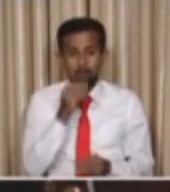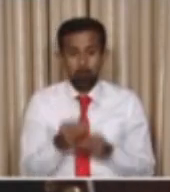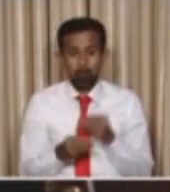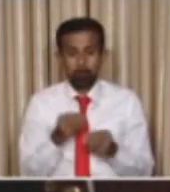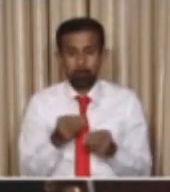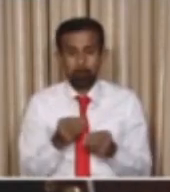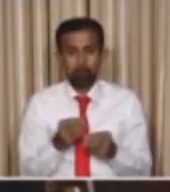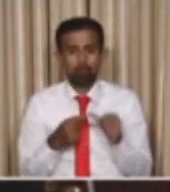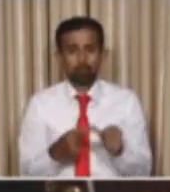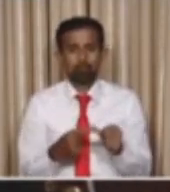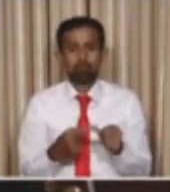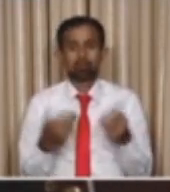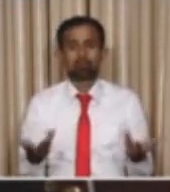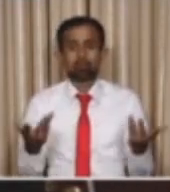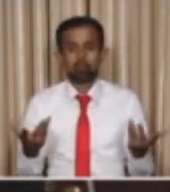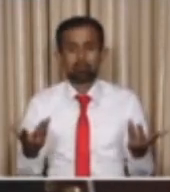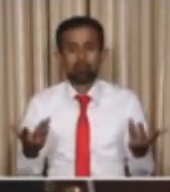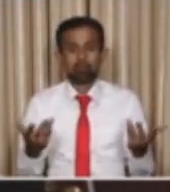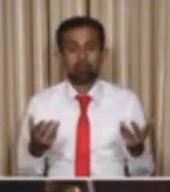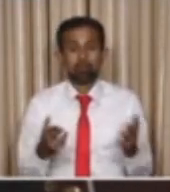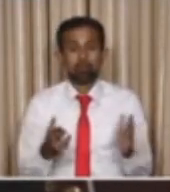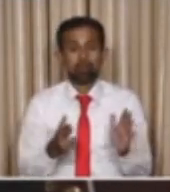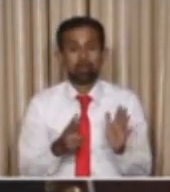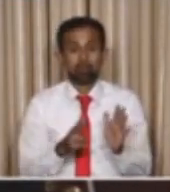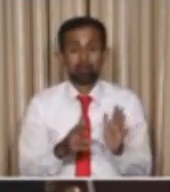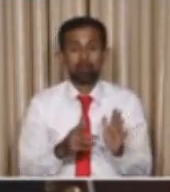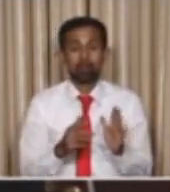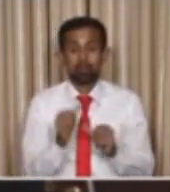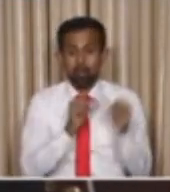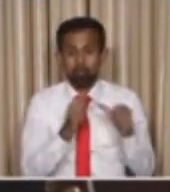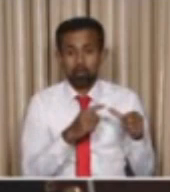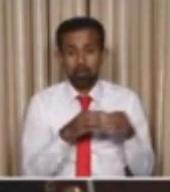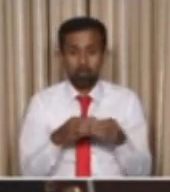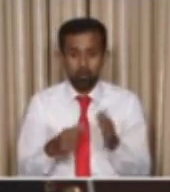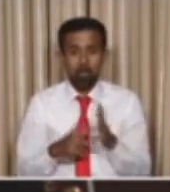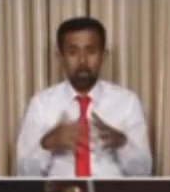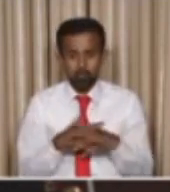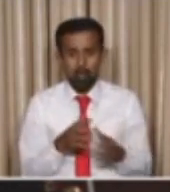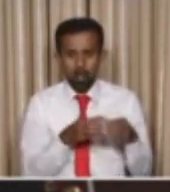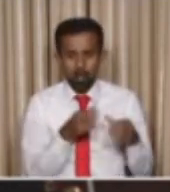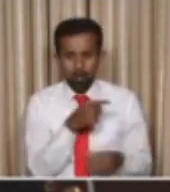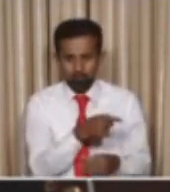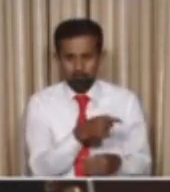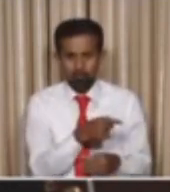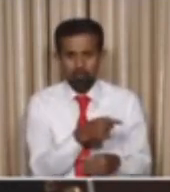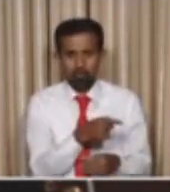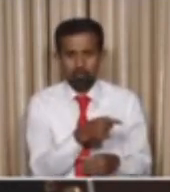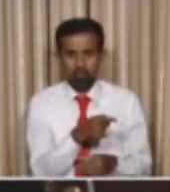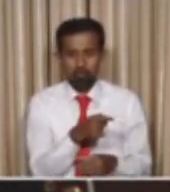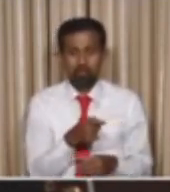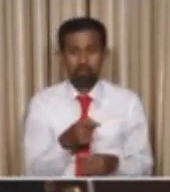jawaramata kisidu uttarayak laba denne naha. Jathika aushadha niyamana adhikare neethiyansaya tiyenawada, e neethiyansaya kisidu